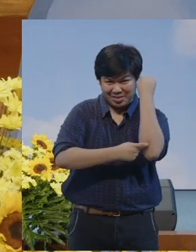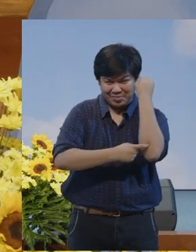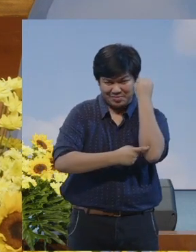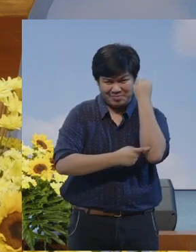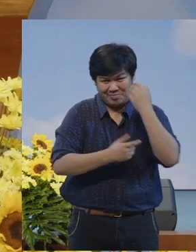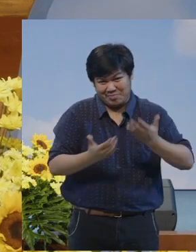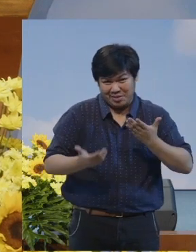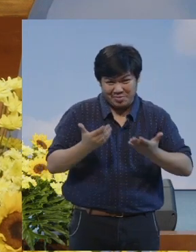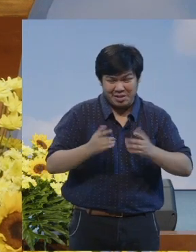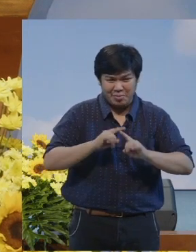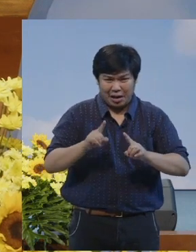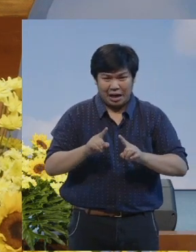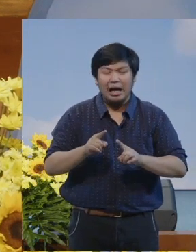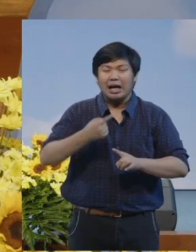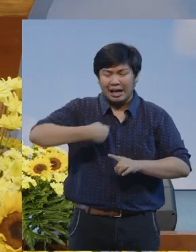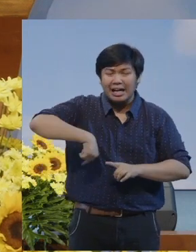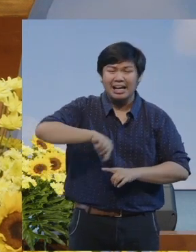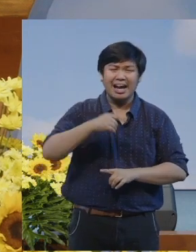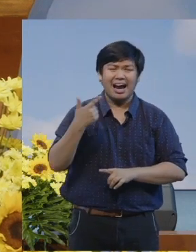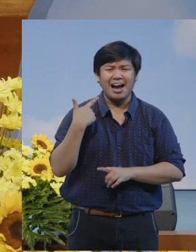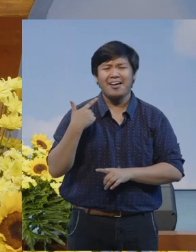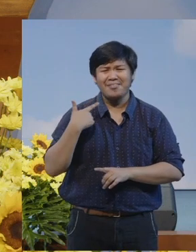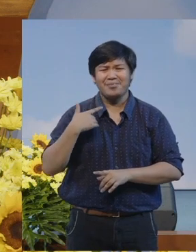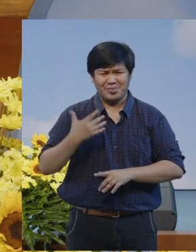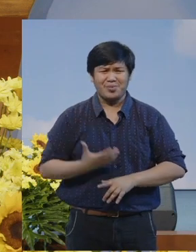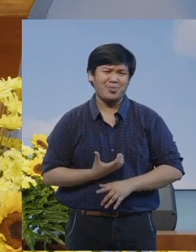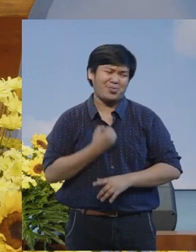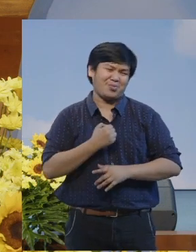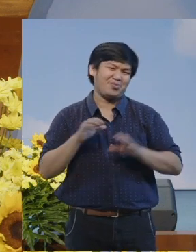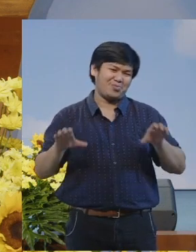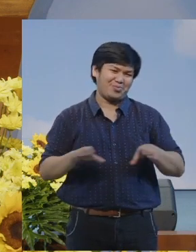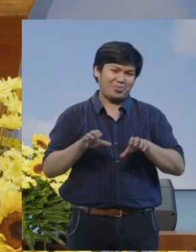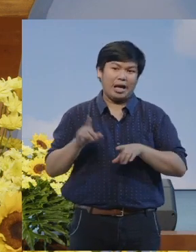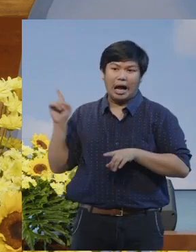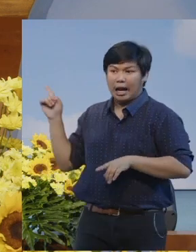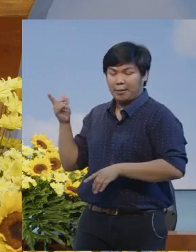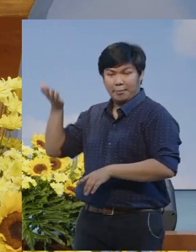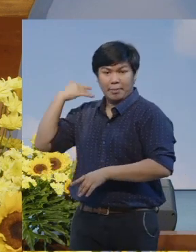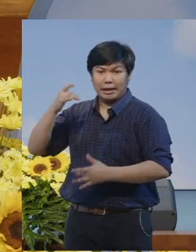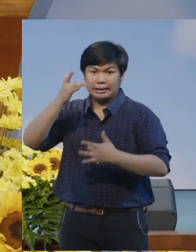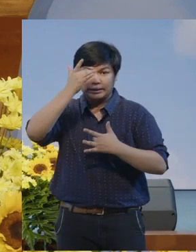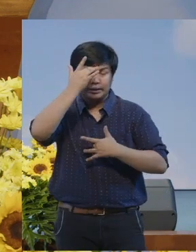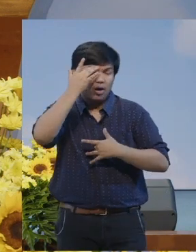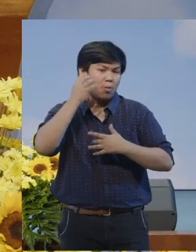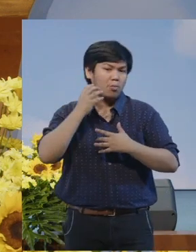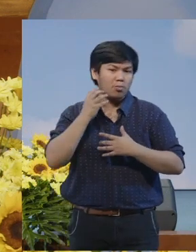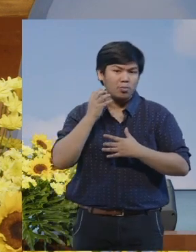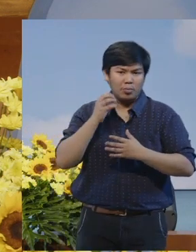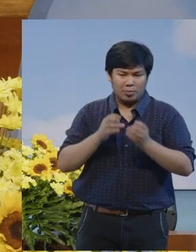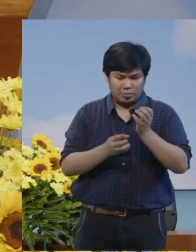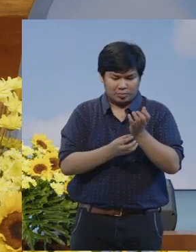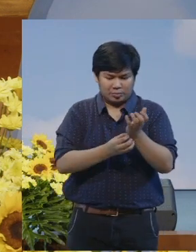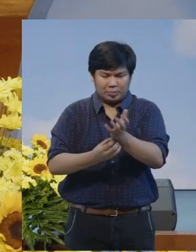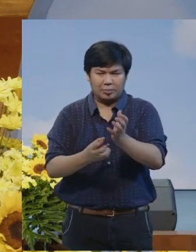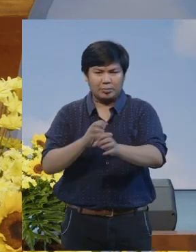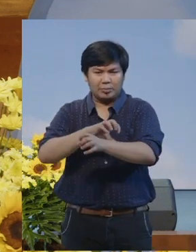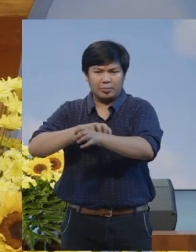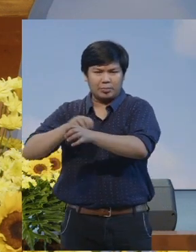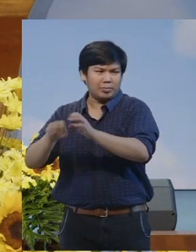merong gout, sakit po yun, namamaga po yung mga bukong-bukong ng paa natin,